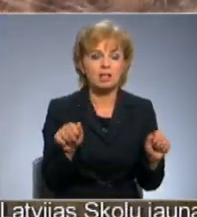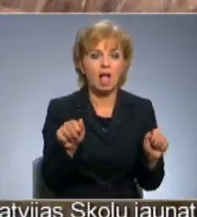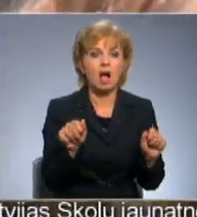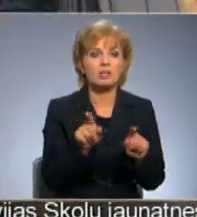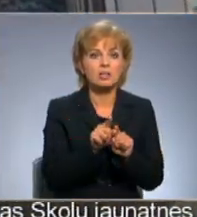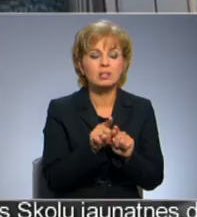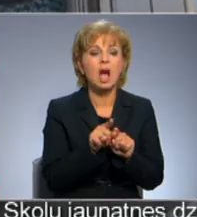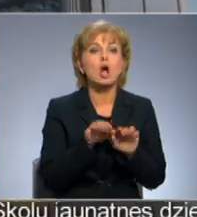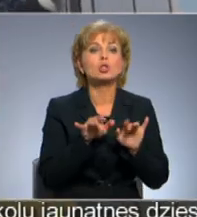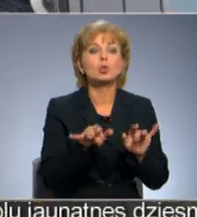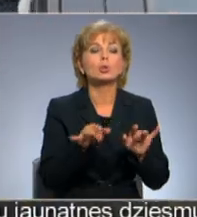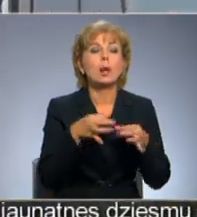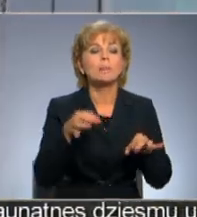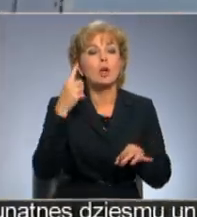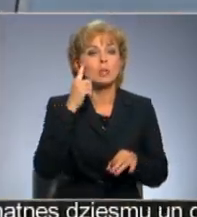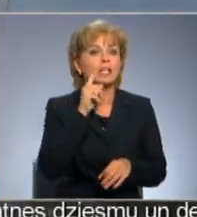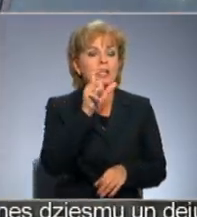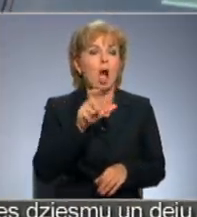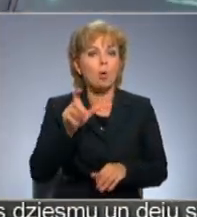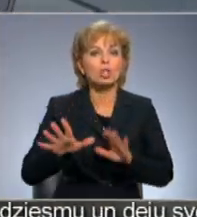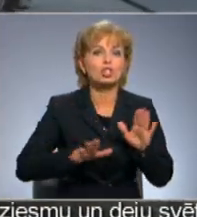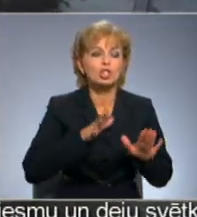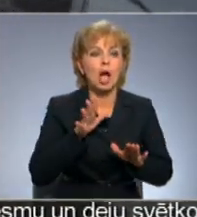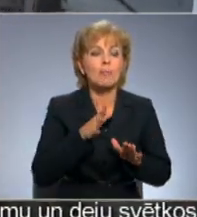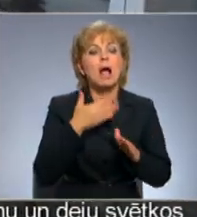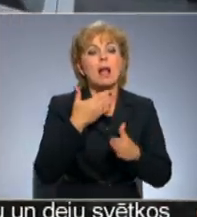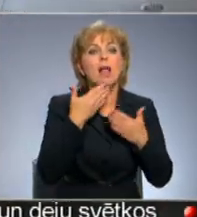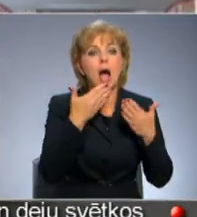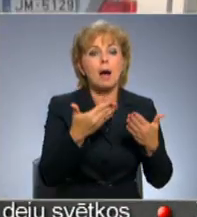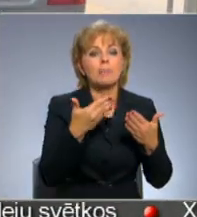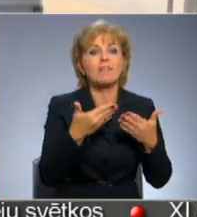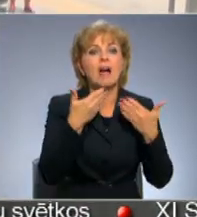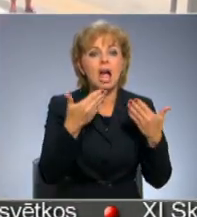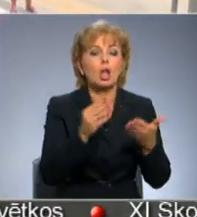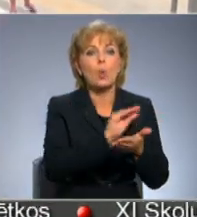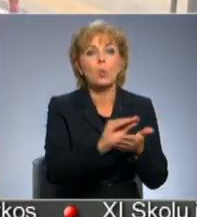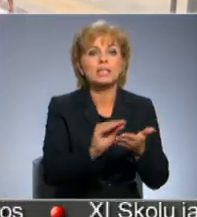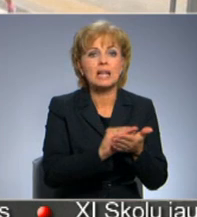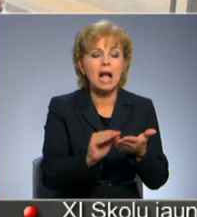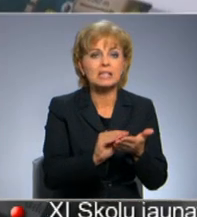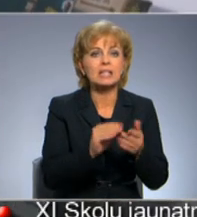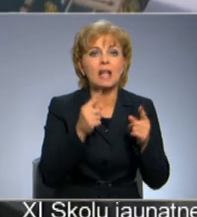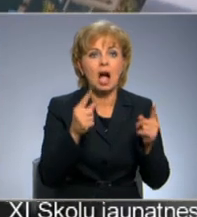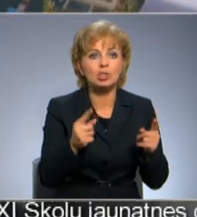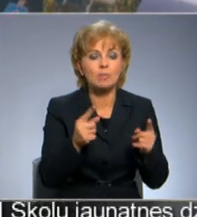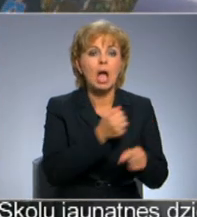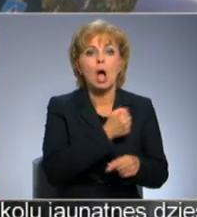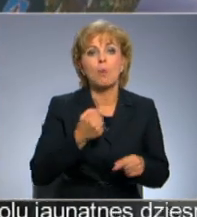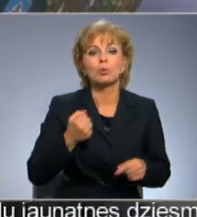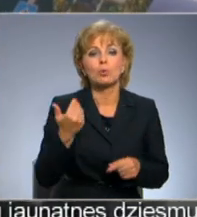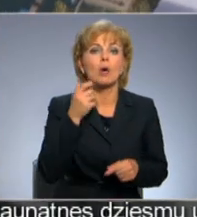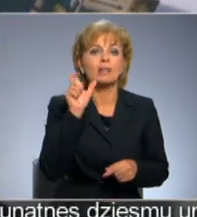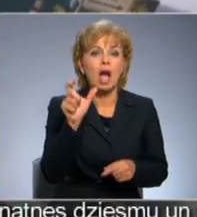Uz katras skrundas brīvprātīgo jauniešu sagatavotā laba vēlējuma uzrakstīt kāda atziņa. Viena no tām – bruņoto spēku